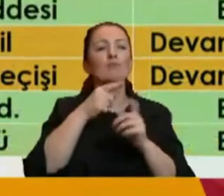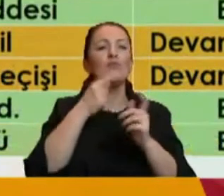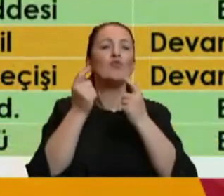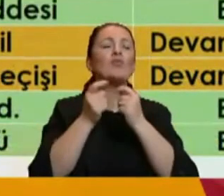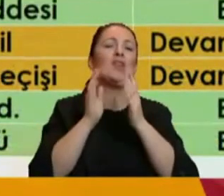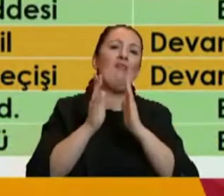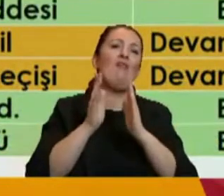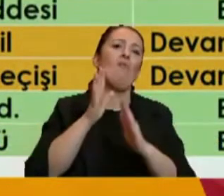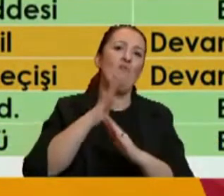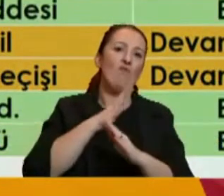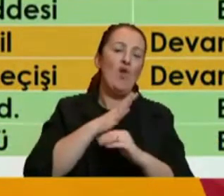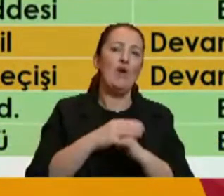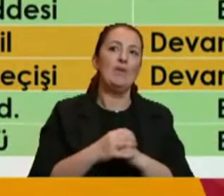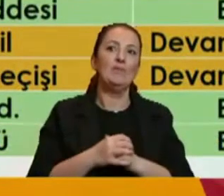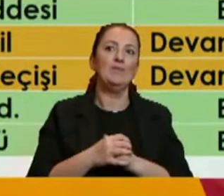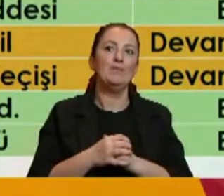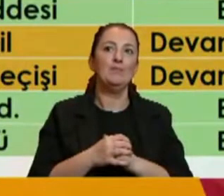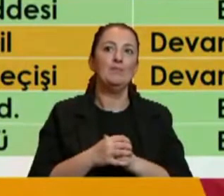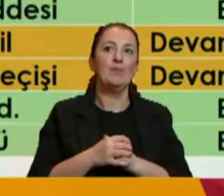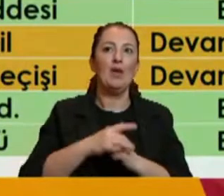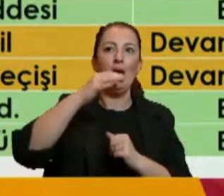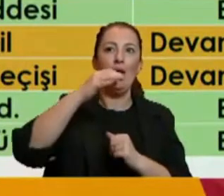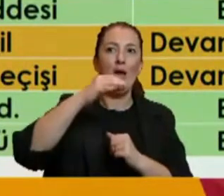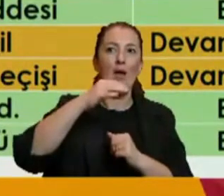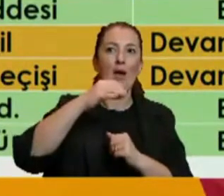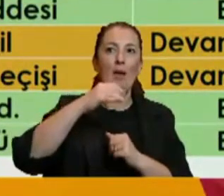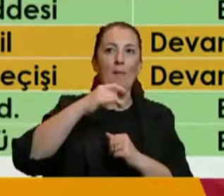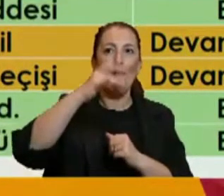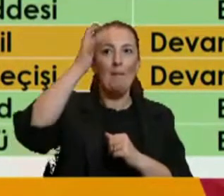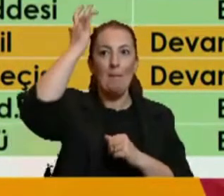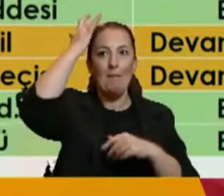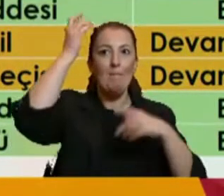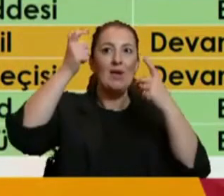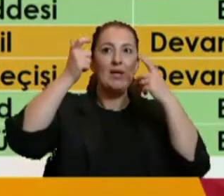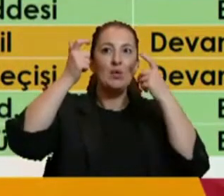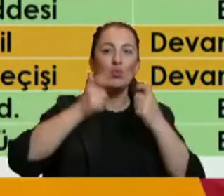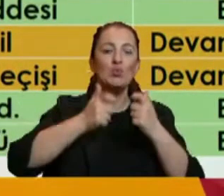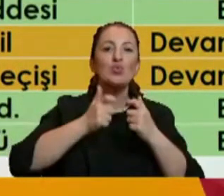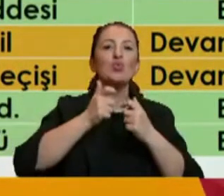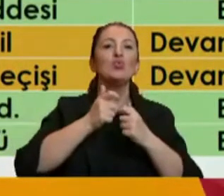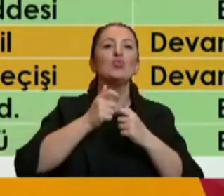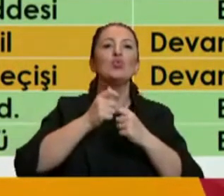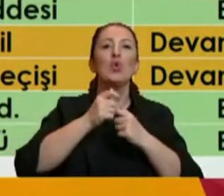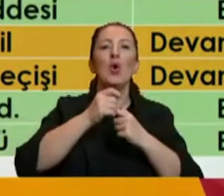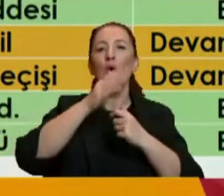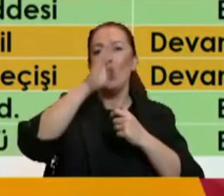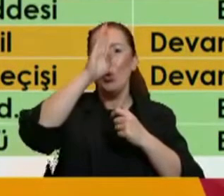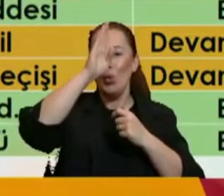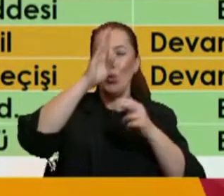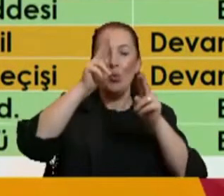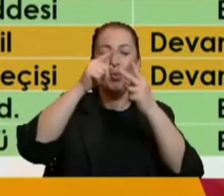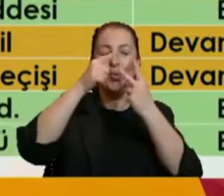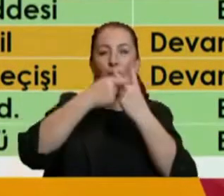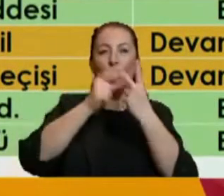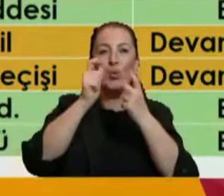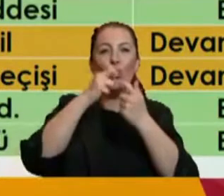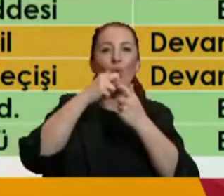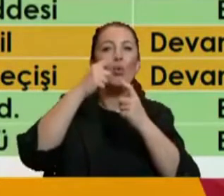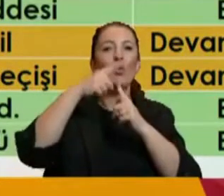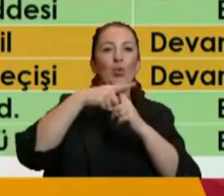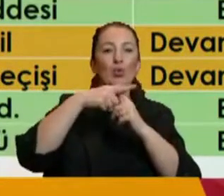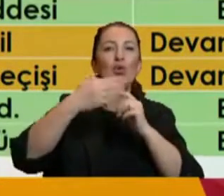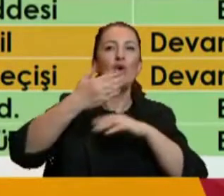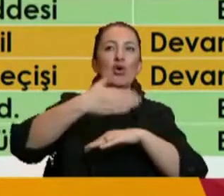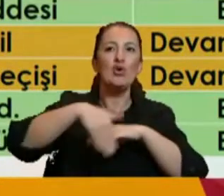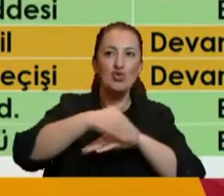bu var ya Beylikdüzü'nde yurt Caddesi devam ediyor beyaz onu da Meclisi Mebusan bitti Beyoğlu Şişli